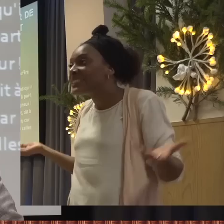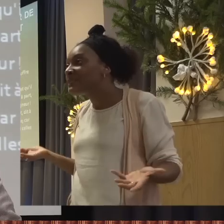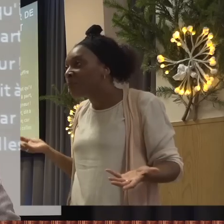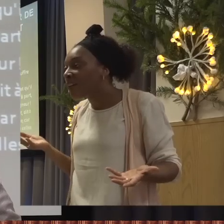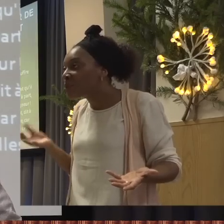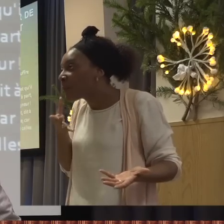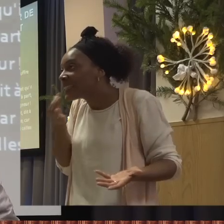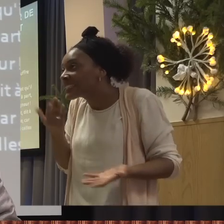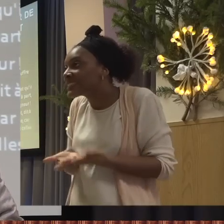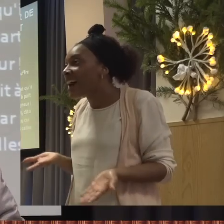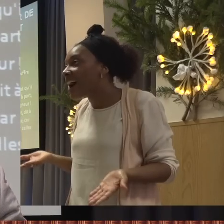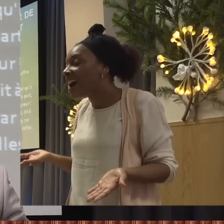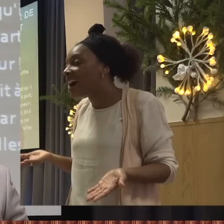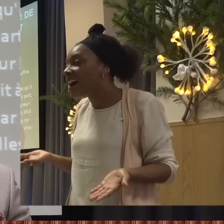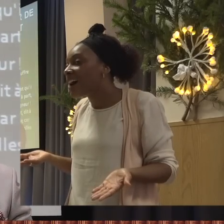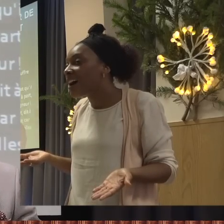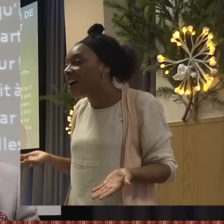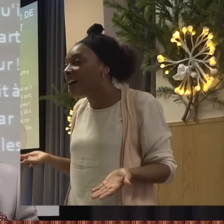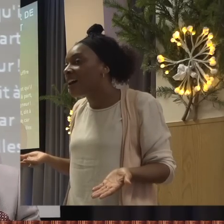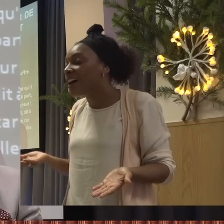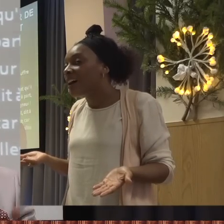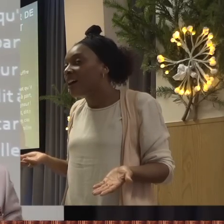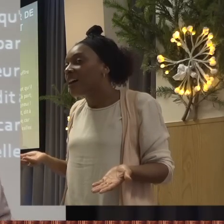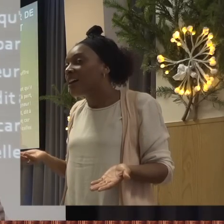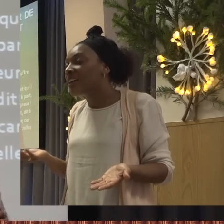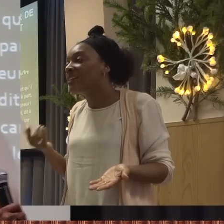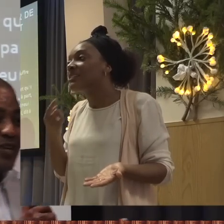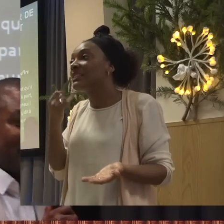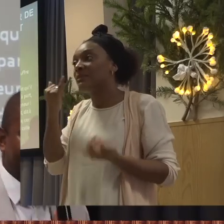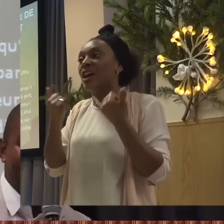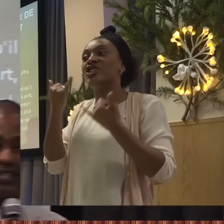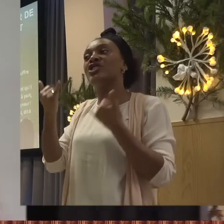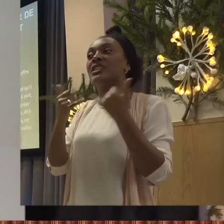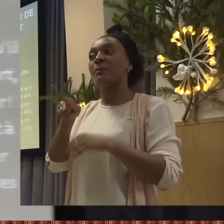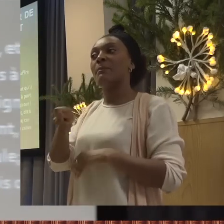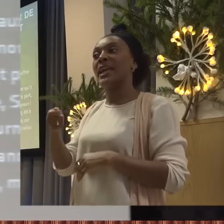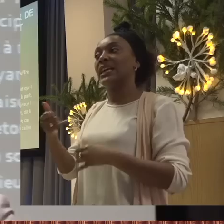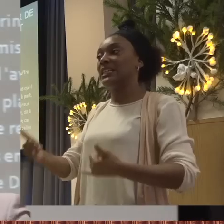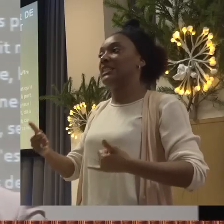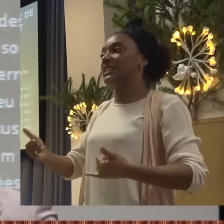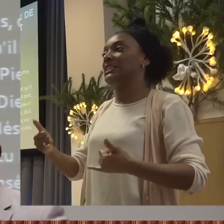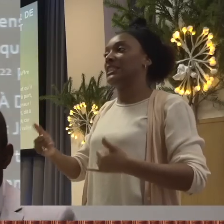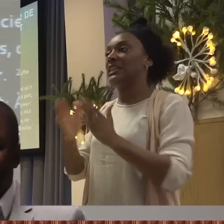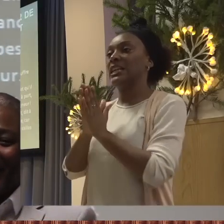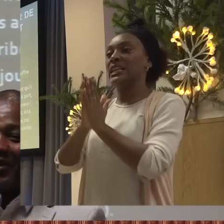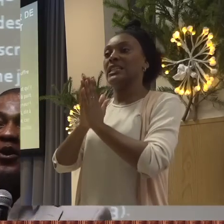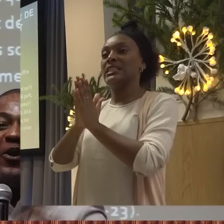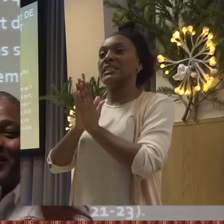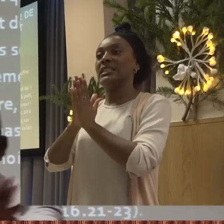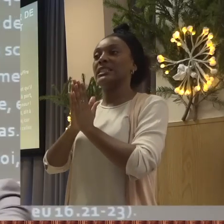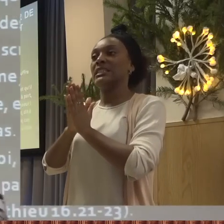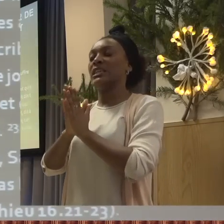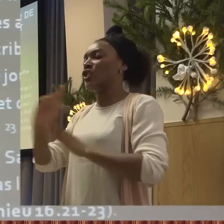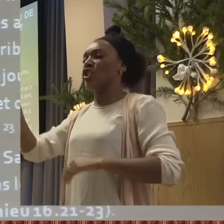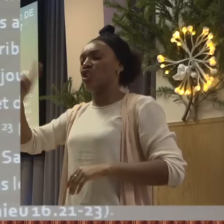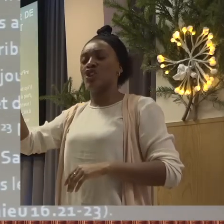Autrement, il a fait quelques prières en langue, vous voyez. Si Pierre était dans une église pentecôtiste, il fait quelques prières en langue, il dit, non, ça ne